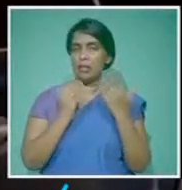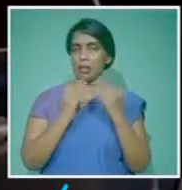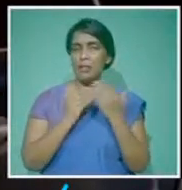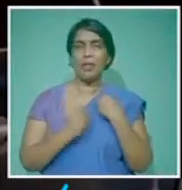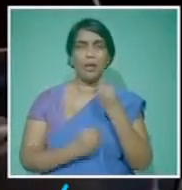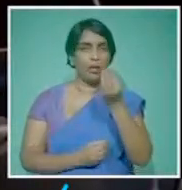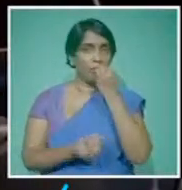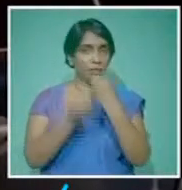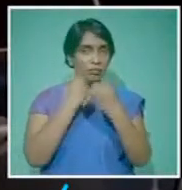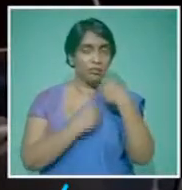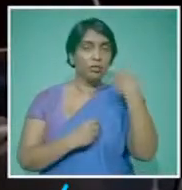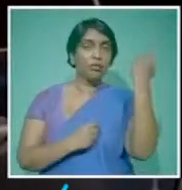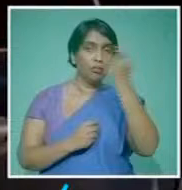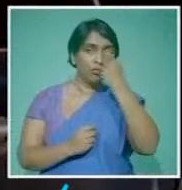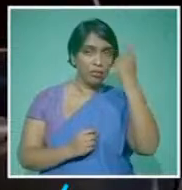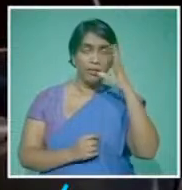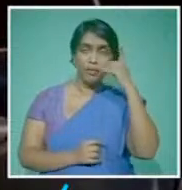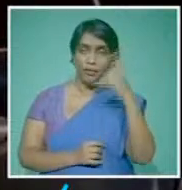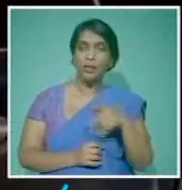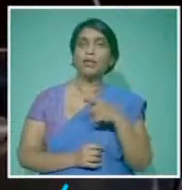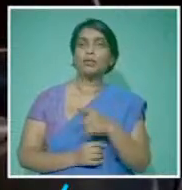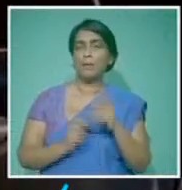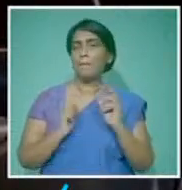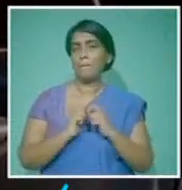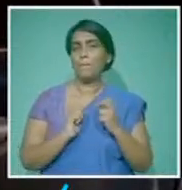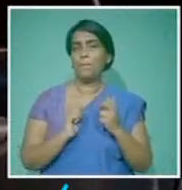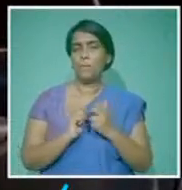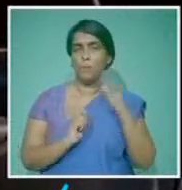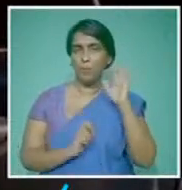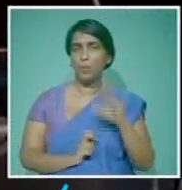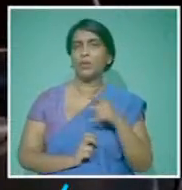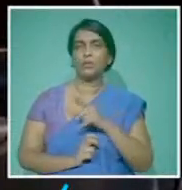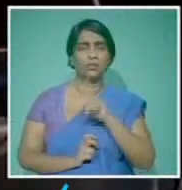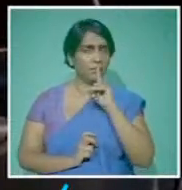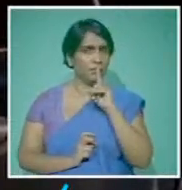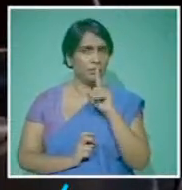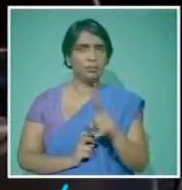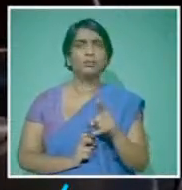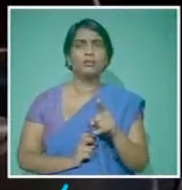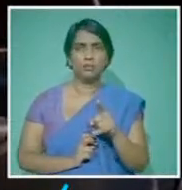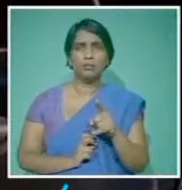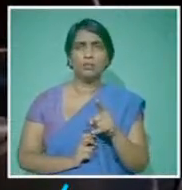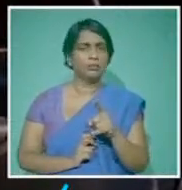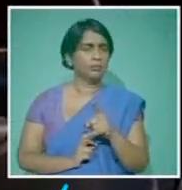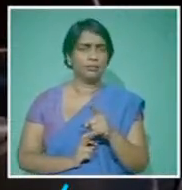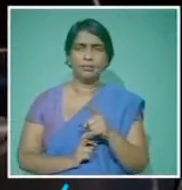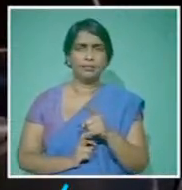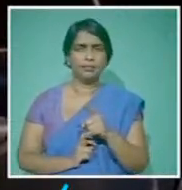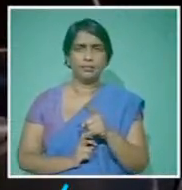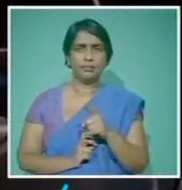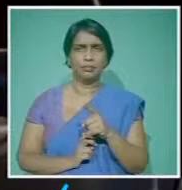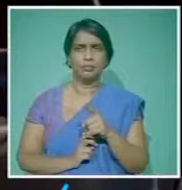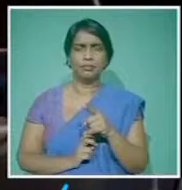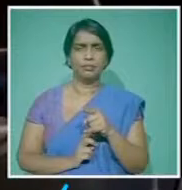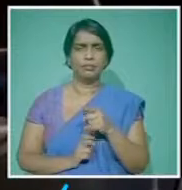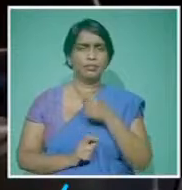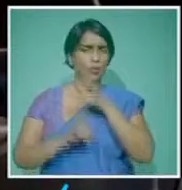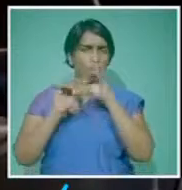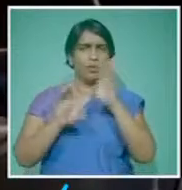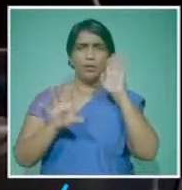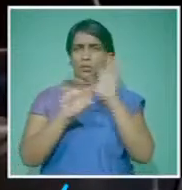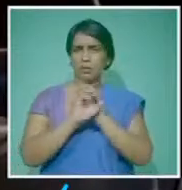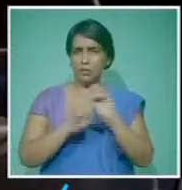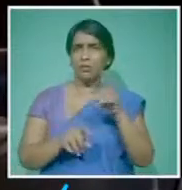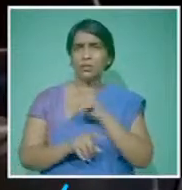ආහාර ද්‍රව්‍ය හොයමින් යන නිසා තමයි මේ ප්‍රශ්න ඇති වුණා කියන එක ගැන මම හිතන්නේ අපි ඉතාමත්ම ඒක එහෙම ප්‍රකාශ